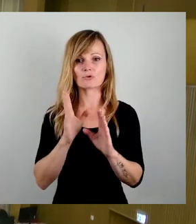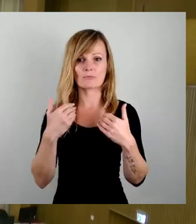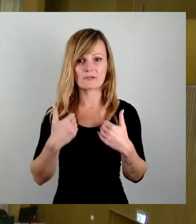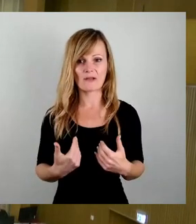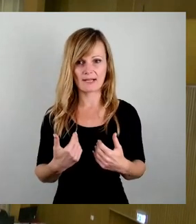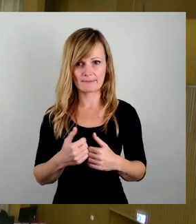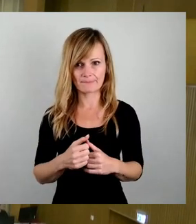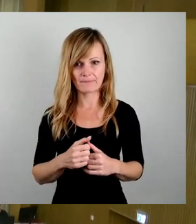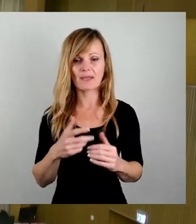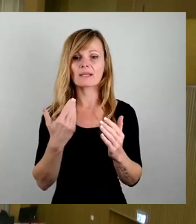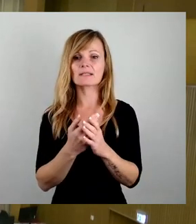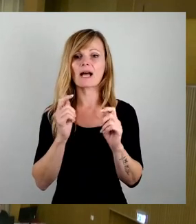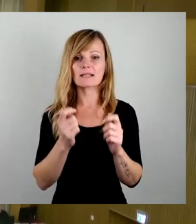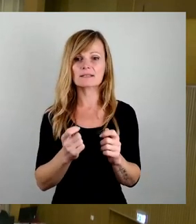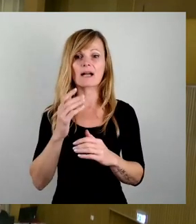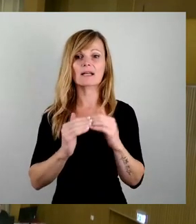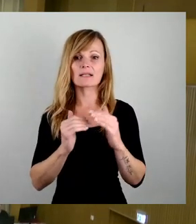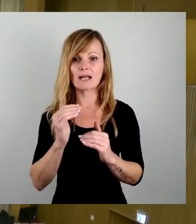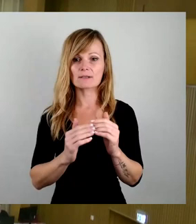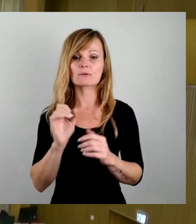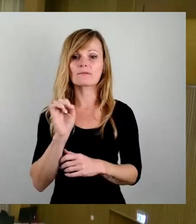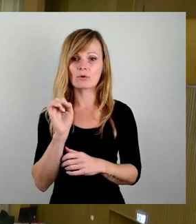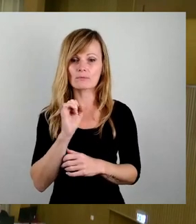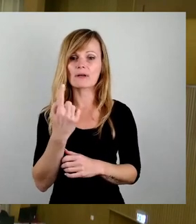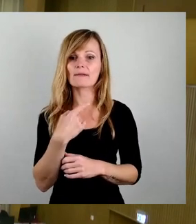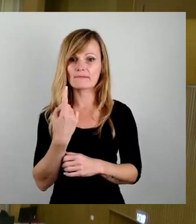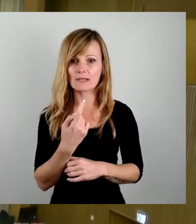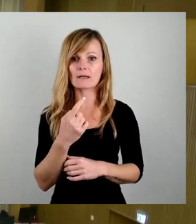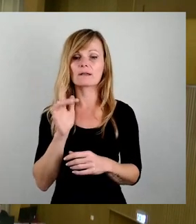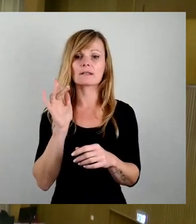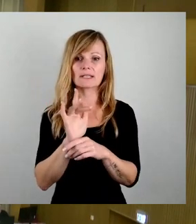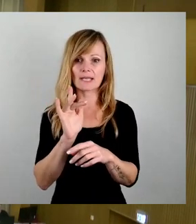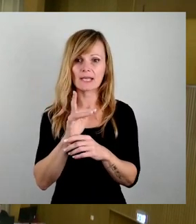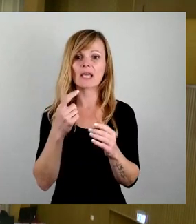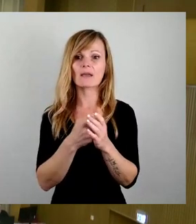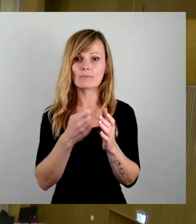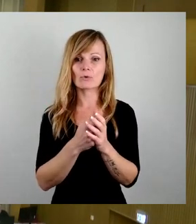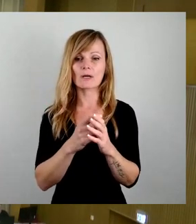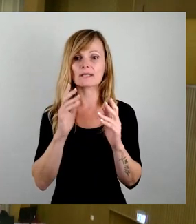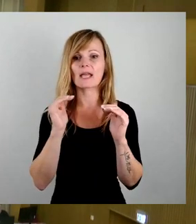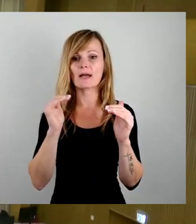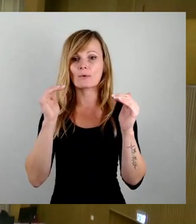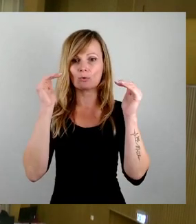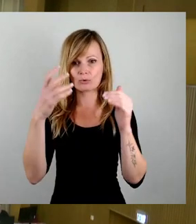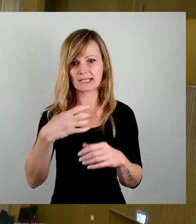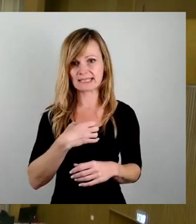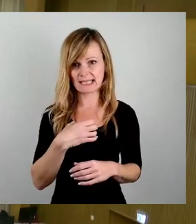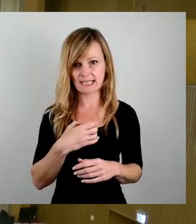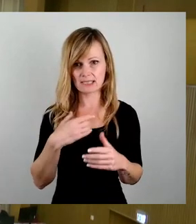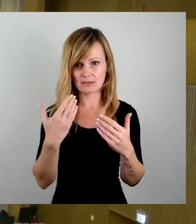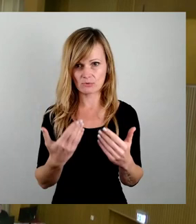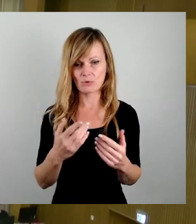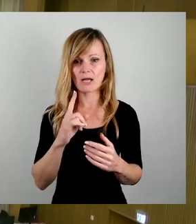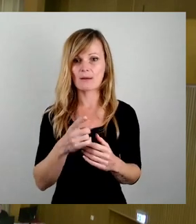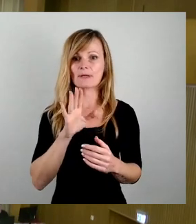diesem Antrag enthalten aus dem einfachen Grund, wir sind sehr wohl gegen jegliche Gebührenerhöhungen in Dresden. Letztendlich ist aber der Antrag der Linken ja